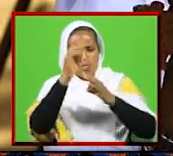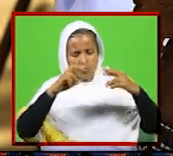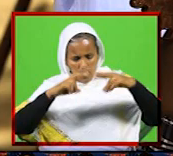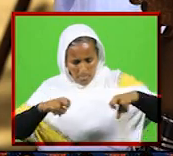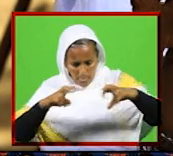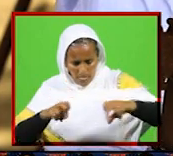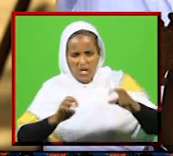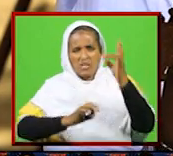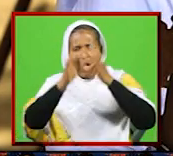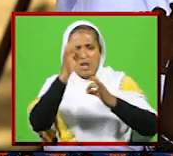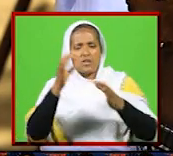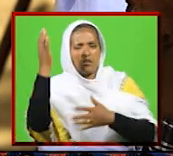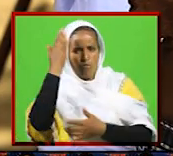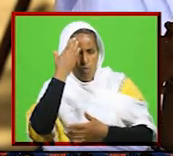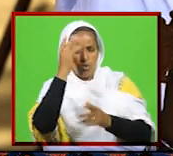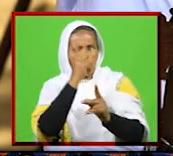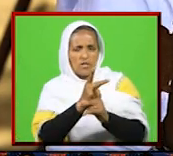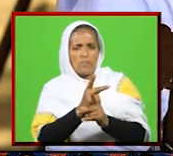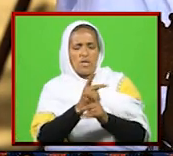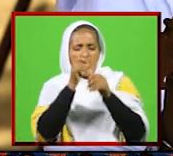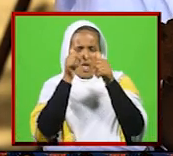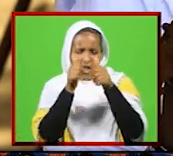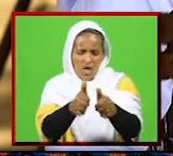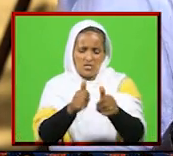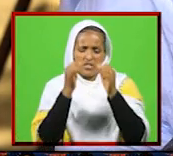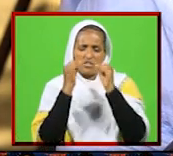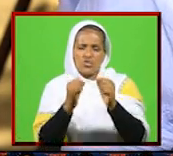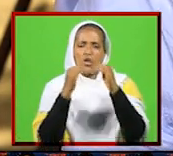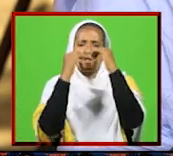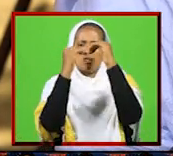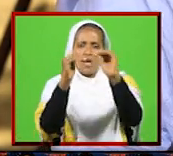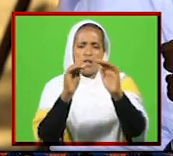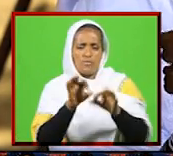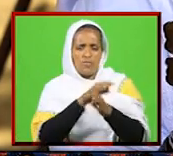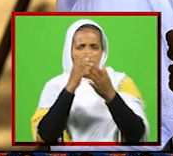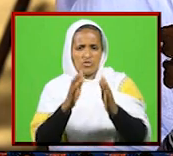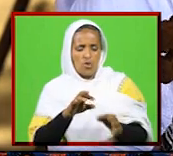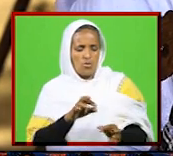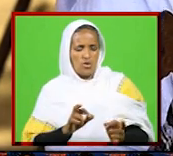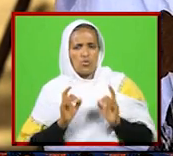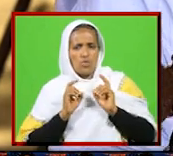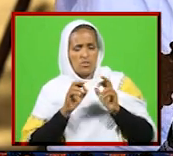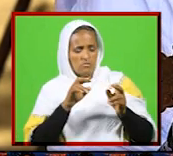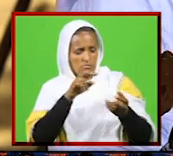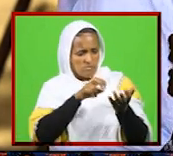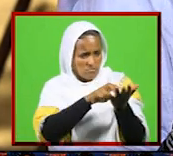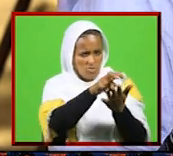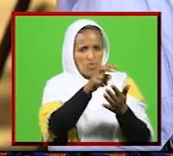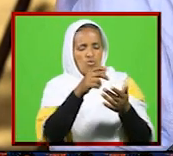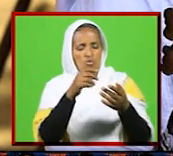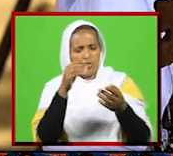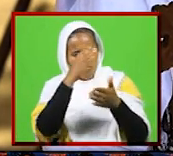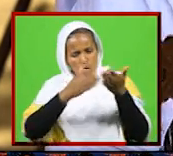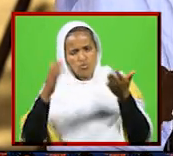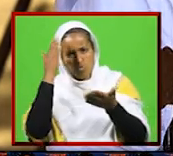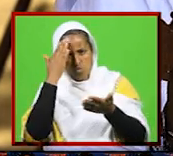የመጠበቅ ታሪኩን የመመርመር ታሪክህን የማወቅ የመጠበቅ የማስተበቅ የራስህን የተቻለህን ያህል በመንፈሳዊነት ተነስቶ ማድረግ